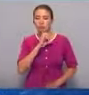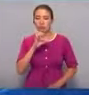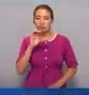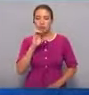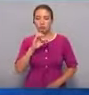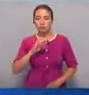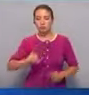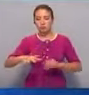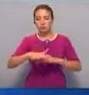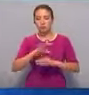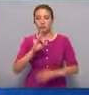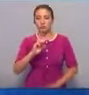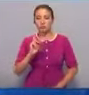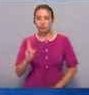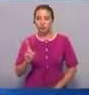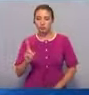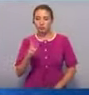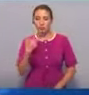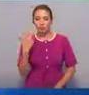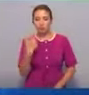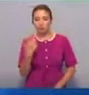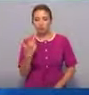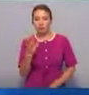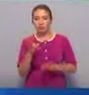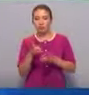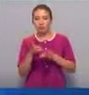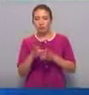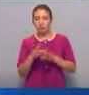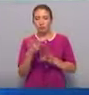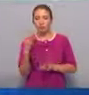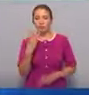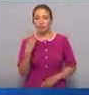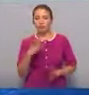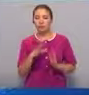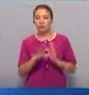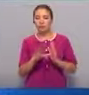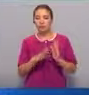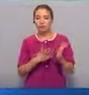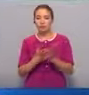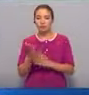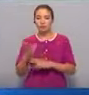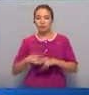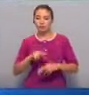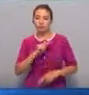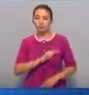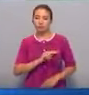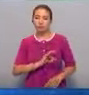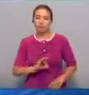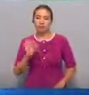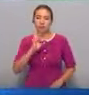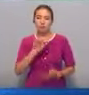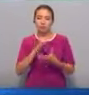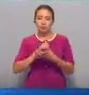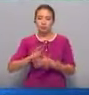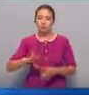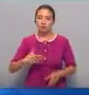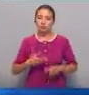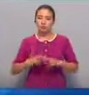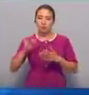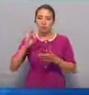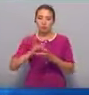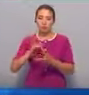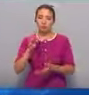ауданындағы РК-3 қазандығының және 3-ші энергоорталық акционер қоғамында болып ондағы жұмыс барысымен танысты. Бүгінгі таңда бұл